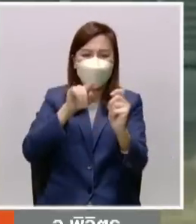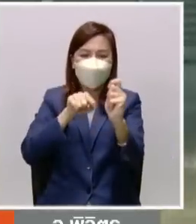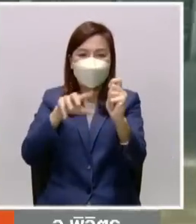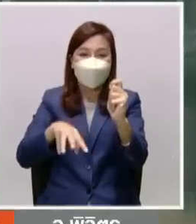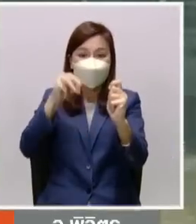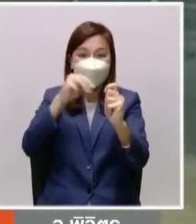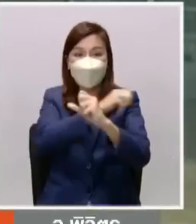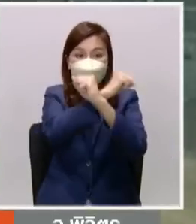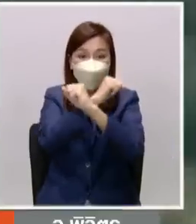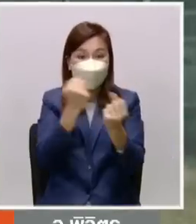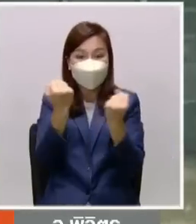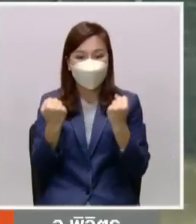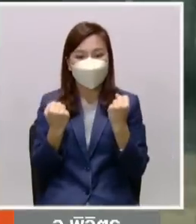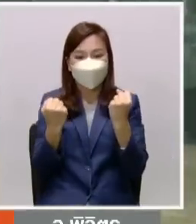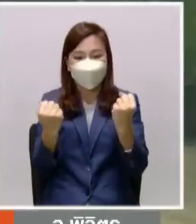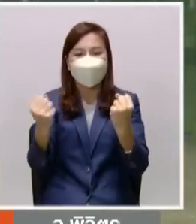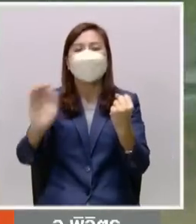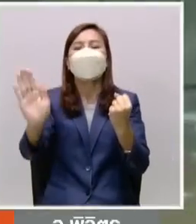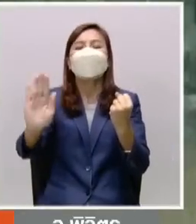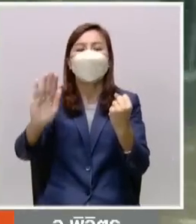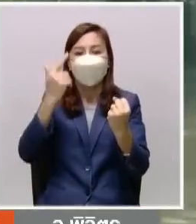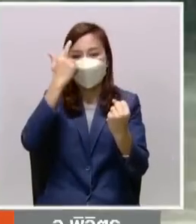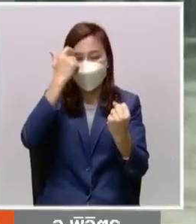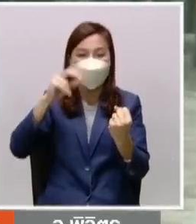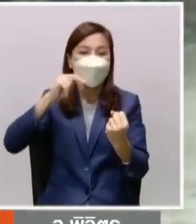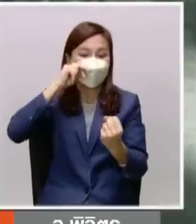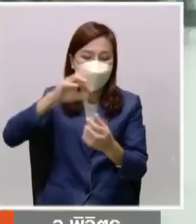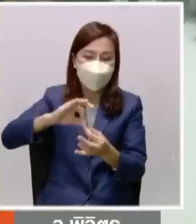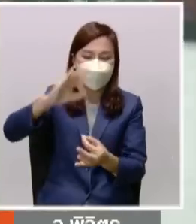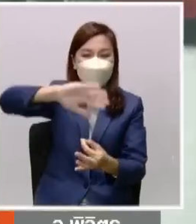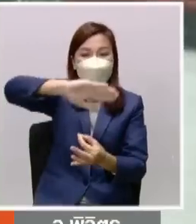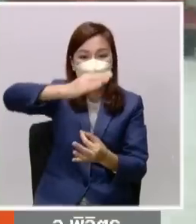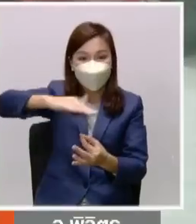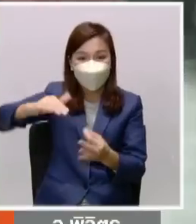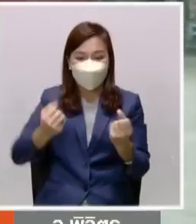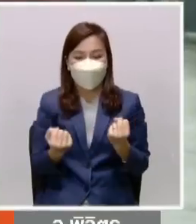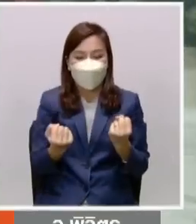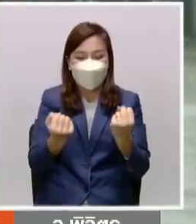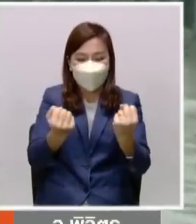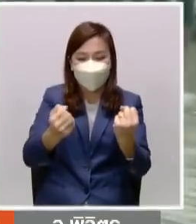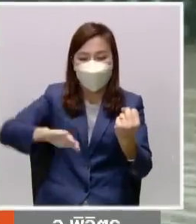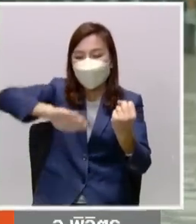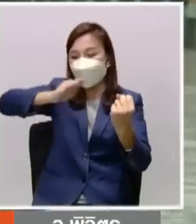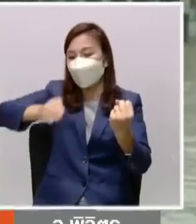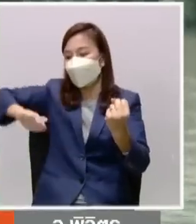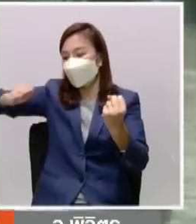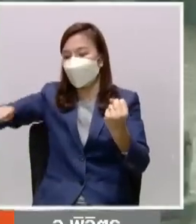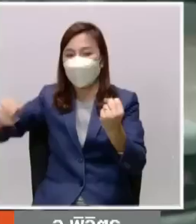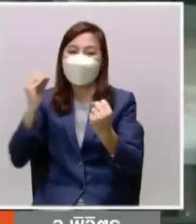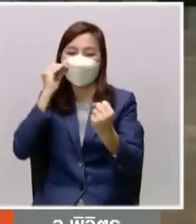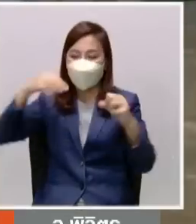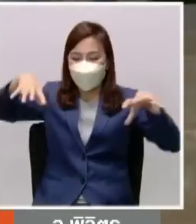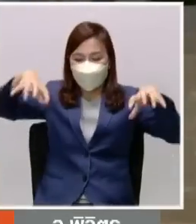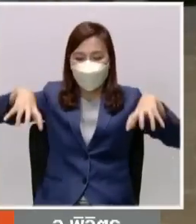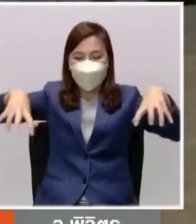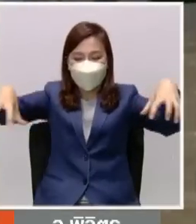พิจิตรเพื่อไม่ให้รถทุกชนิดสัญจรซักผ้าเต็มปากครับเพราะว่าคลื่นของน้ำที่ท่วมเนี่ยมันจะทะลักเข้าบ้านเดินประชาชนได้หัก